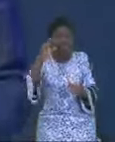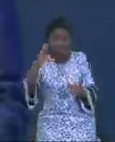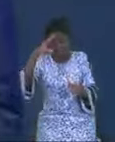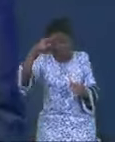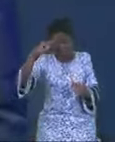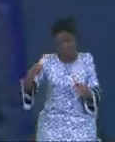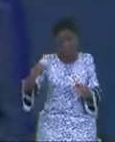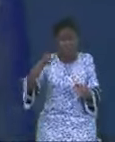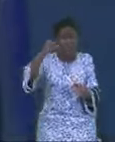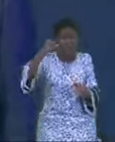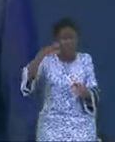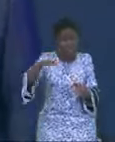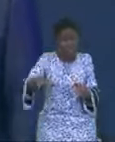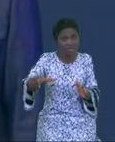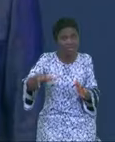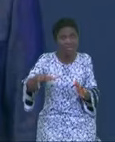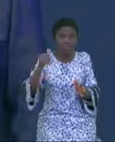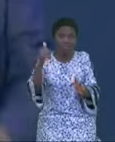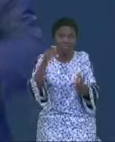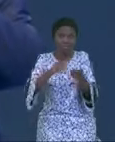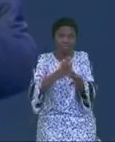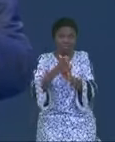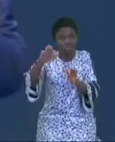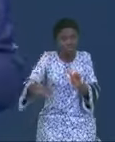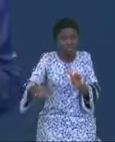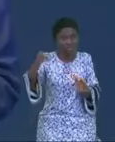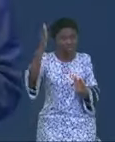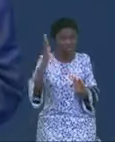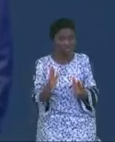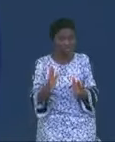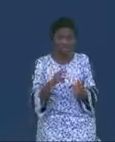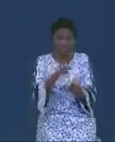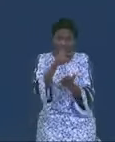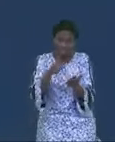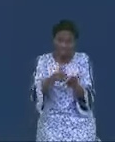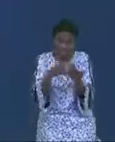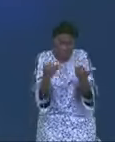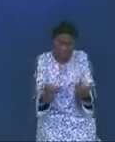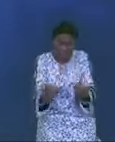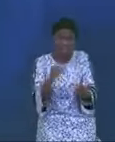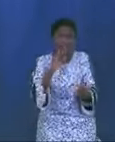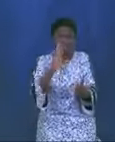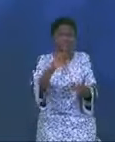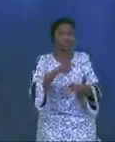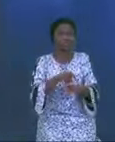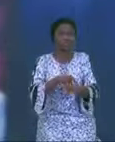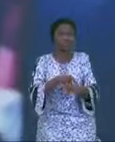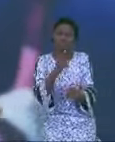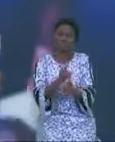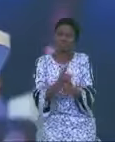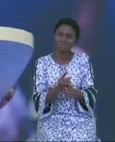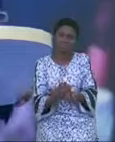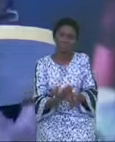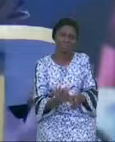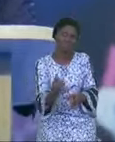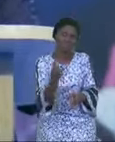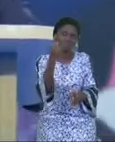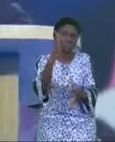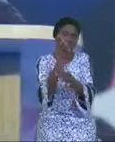un homme une femme un enfant de Dieu voici ton Beaumont lève ta main